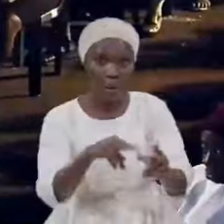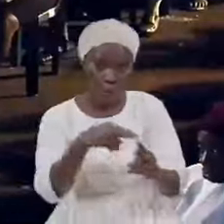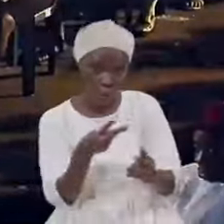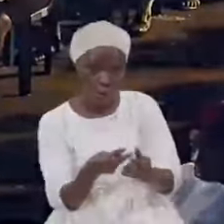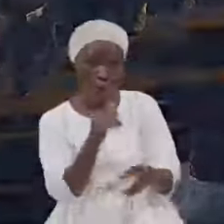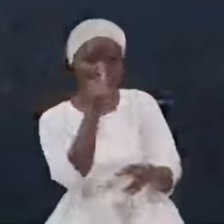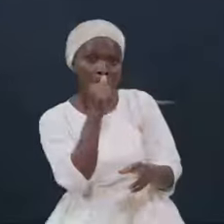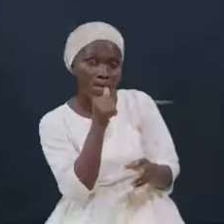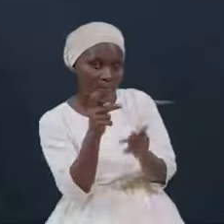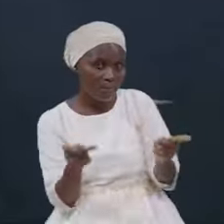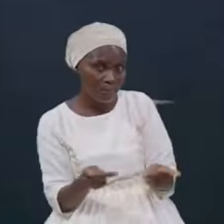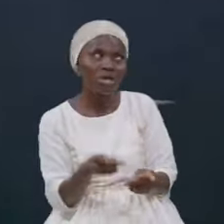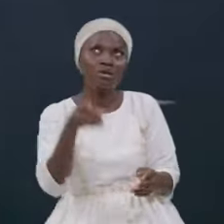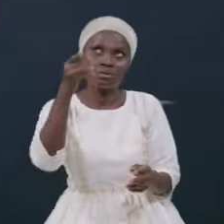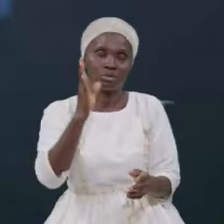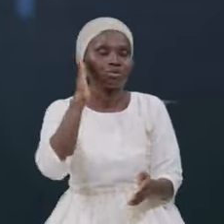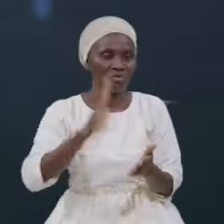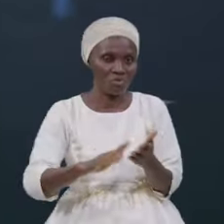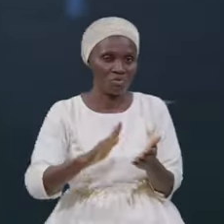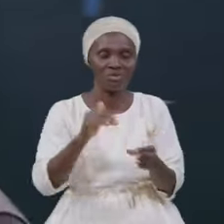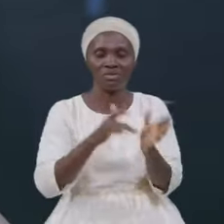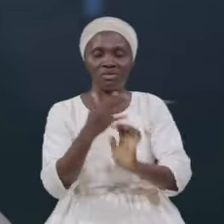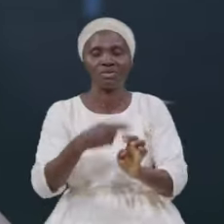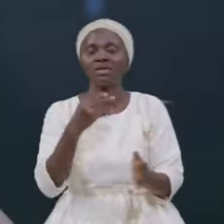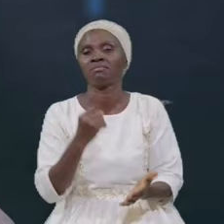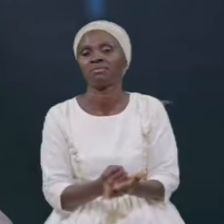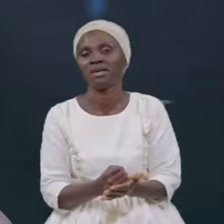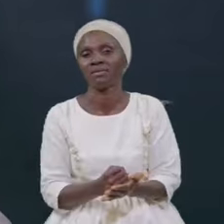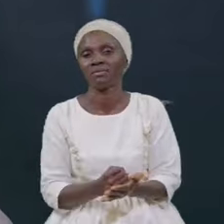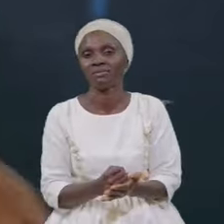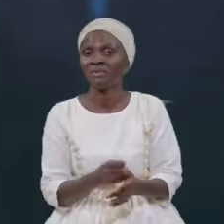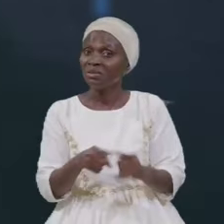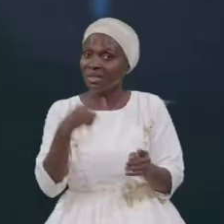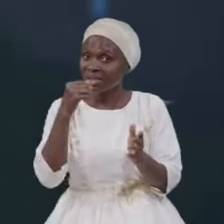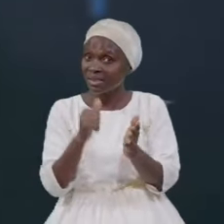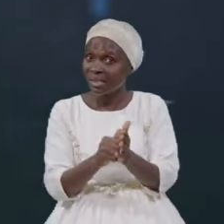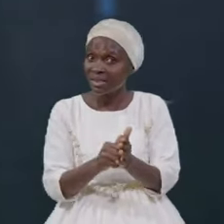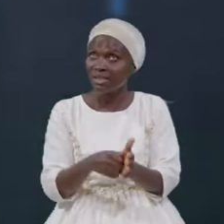dit, Dieu amènera toute œuvre en jugement.